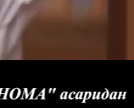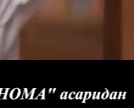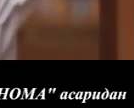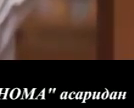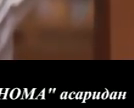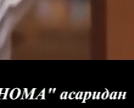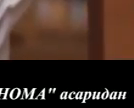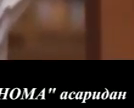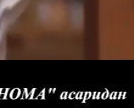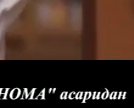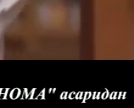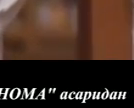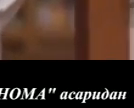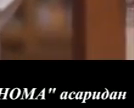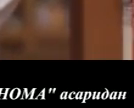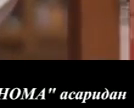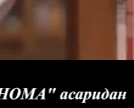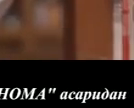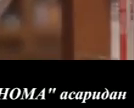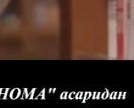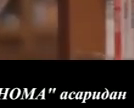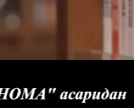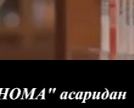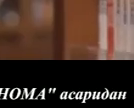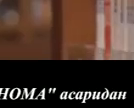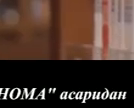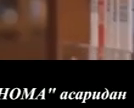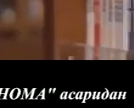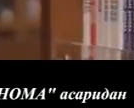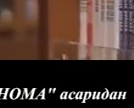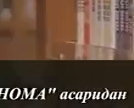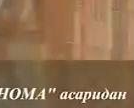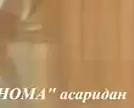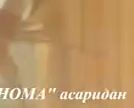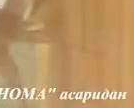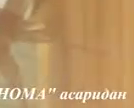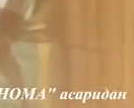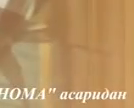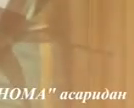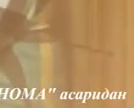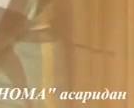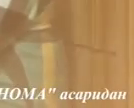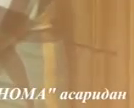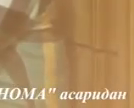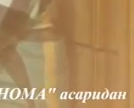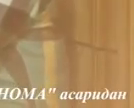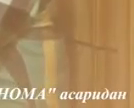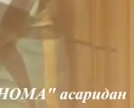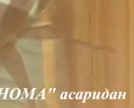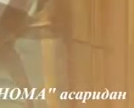sizu bizning zimmamizda. Bu vazifani vijdonan ado etish esa ham